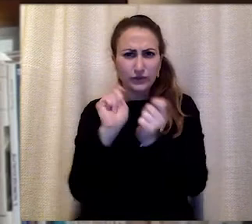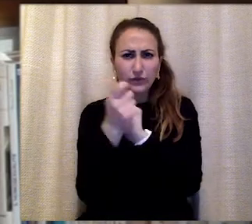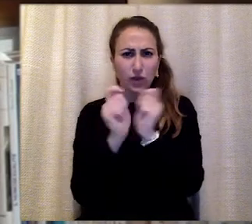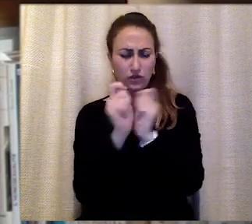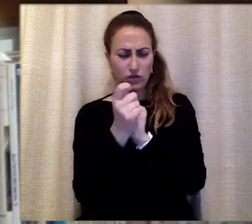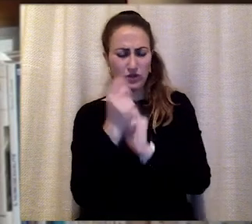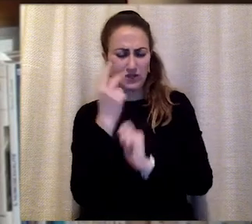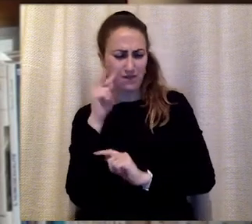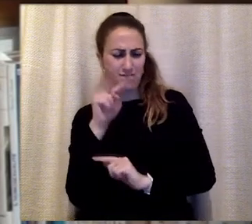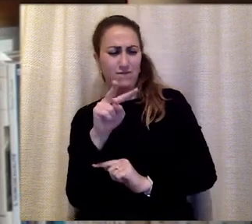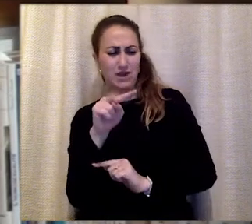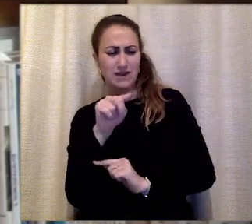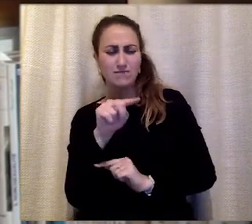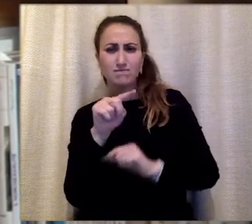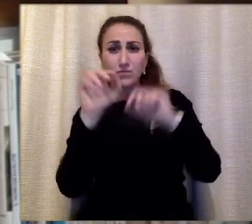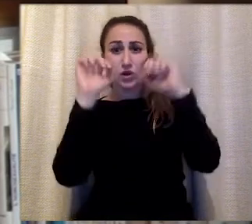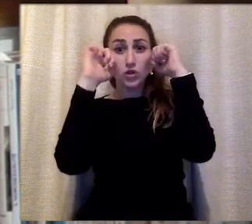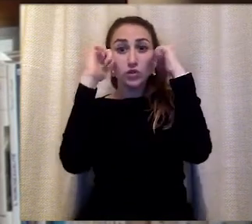en pleine